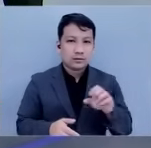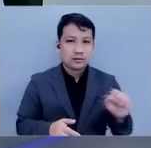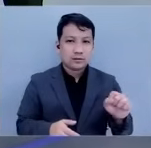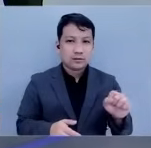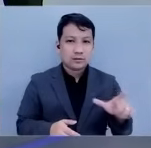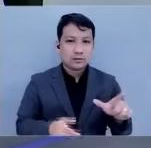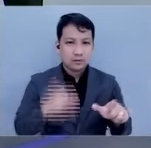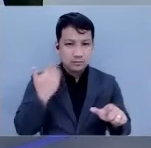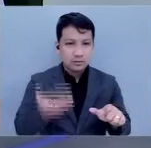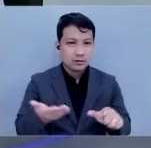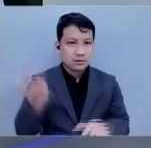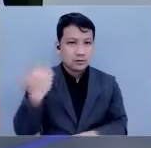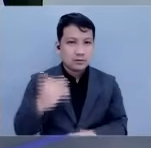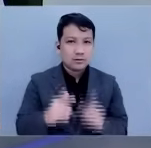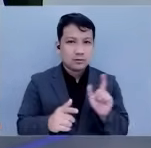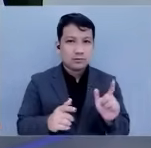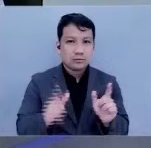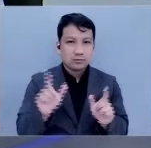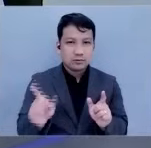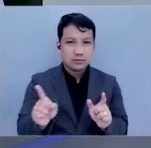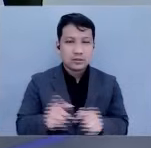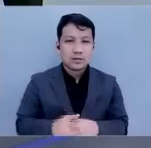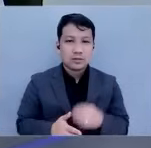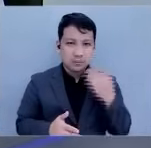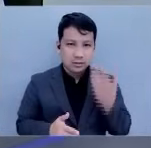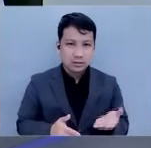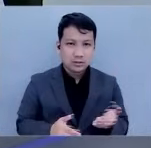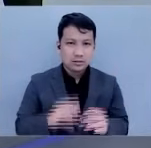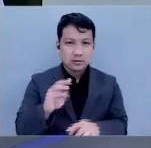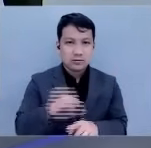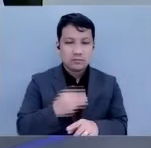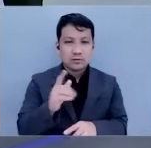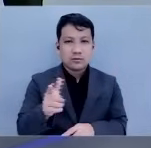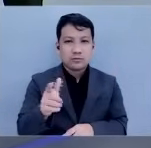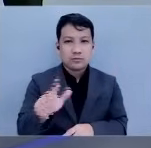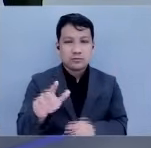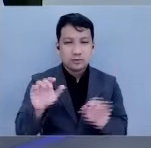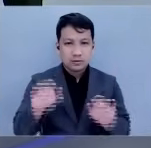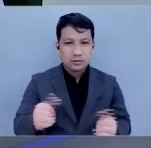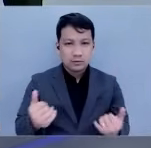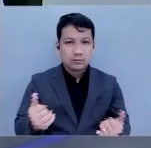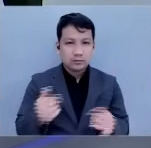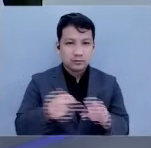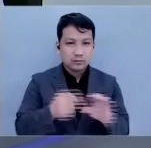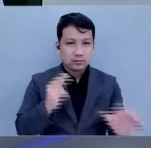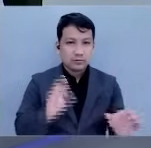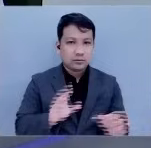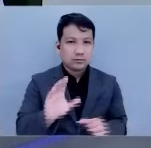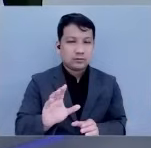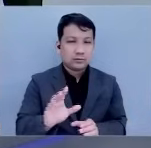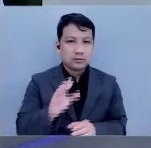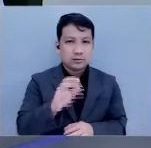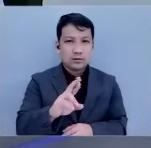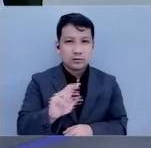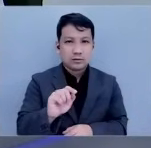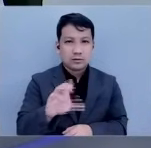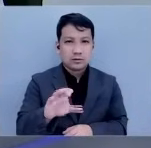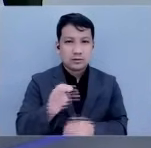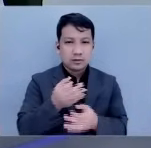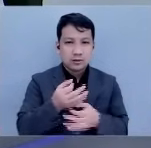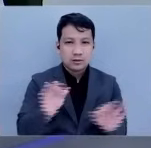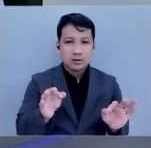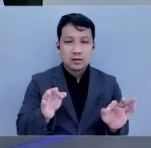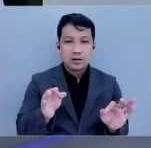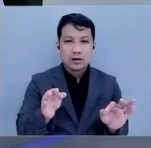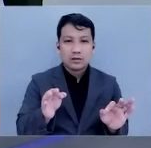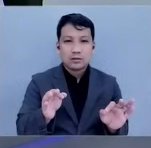na noon pang 2021. May 2023 o taong ito, pinawalang sala ng Muntinlupa RTC si De Lima sa criminal